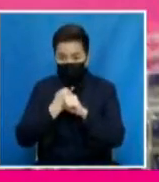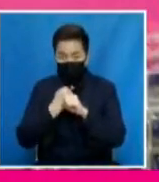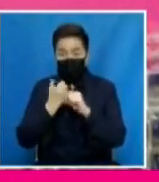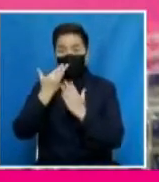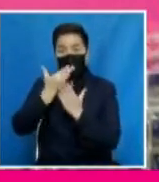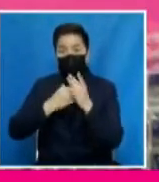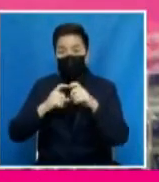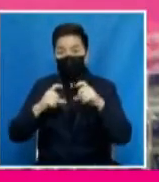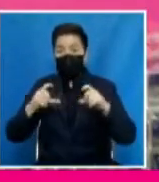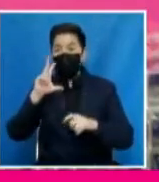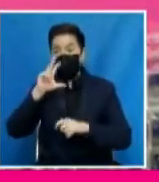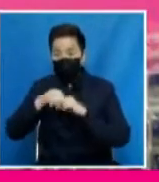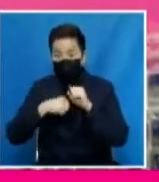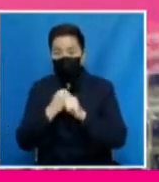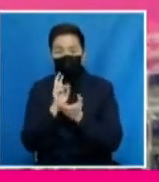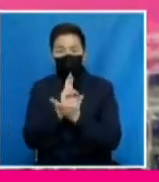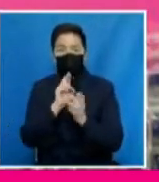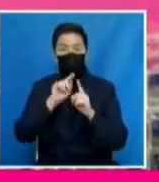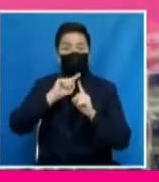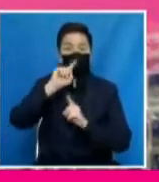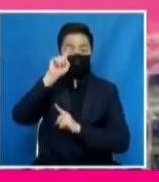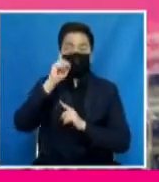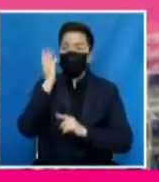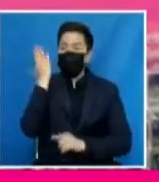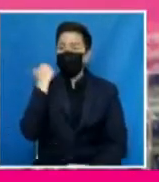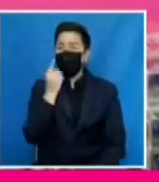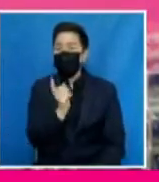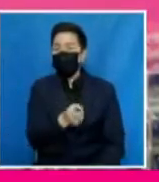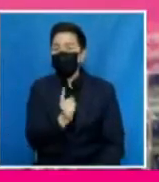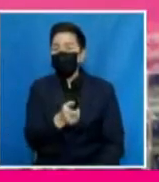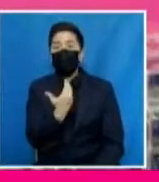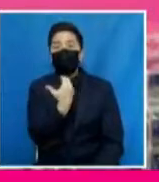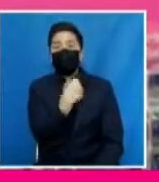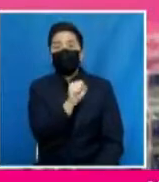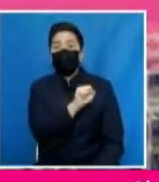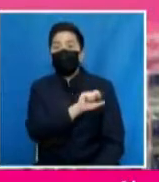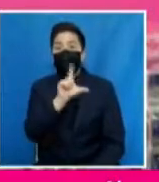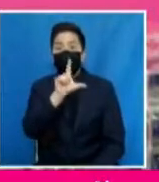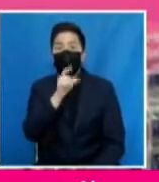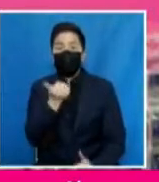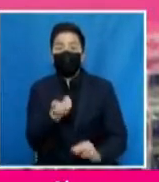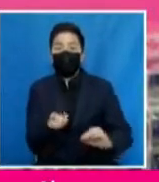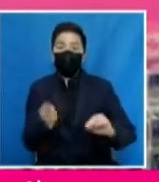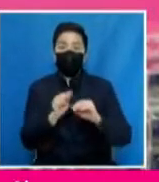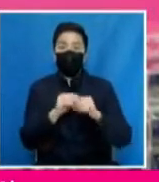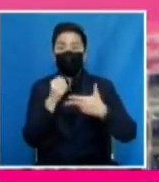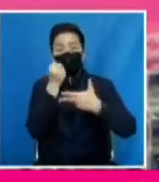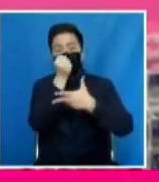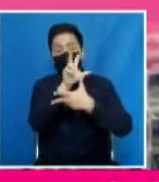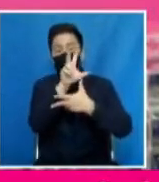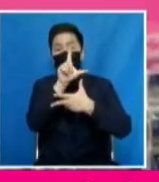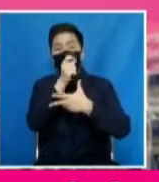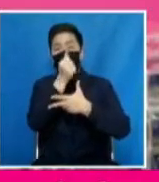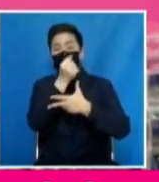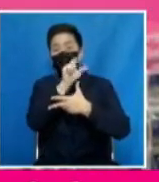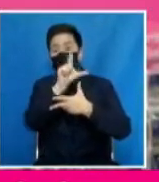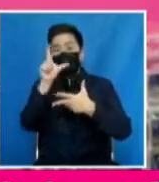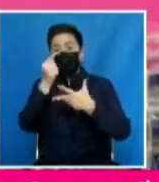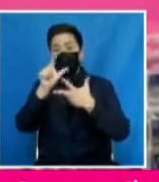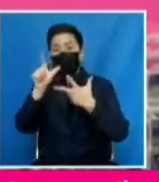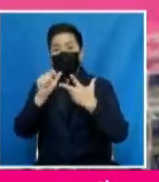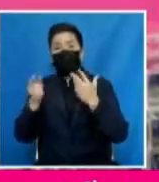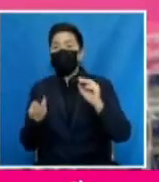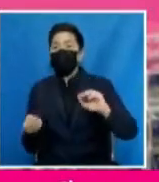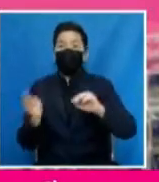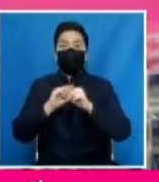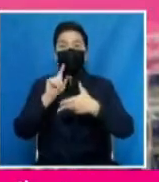ยการเพิ่มเงินรางวัลที่1นะคะจากเดิมรางวัลละ10ล้านบาทจำนวน3รางวัลค่ะเพิ่มเป็นรางวัลละ